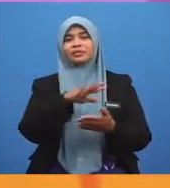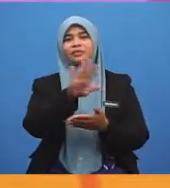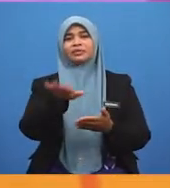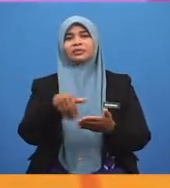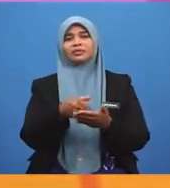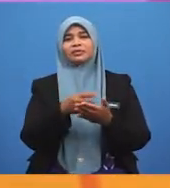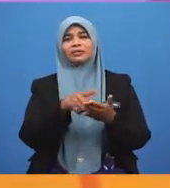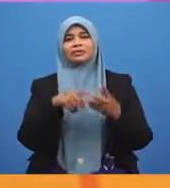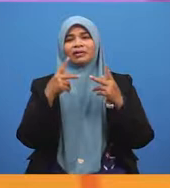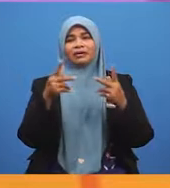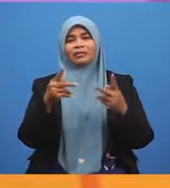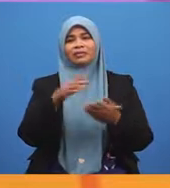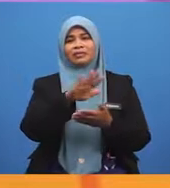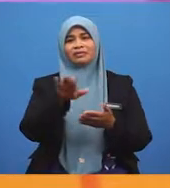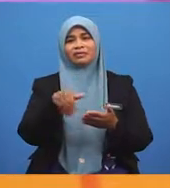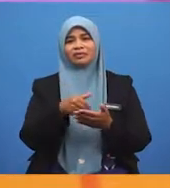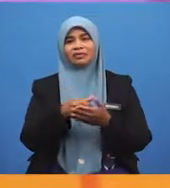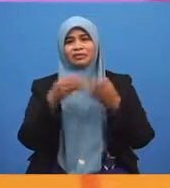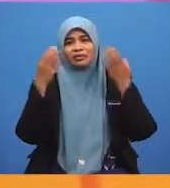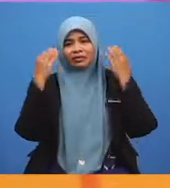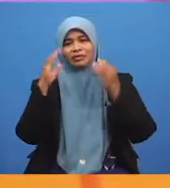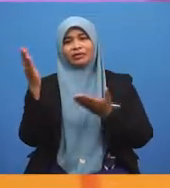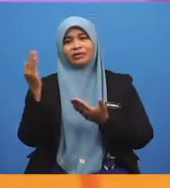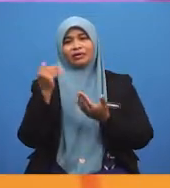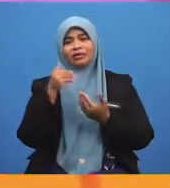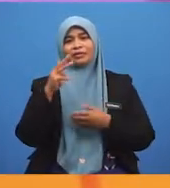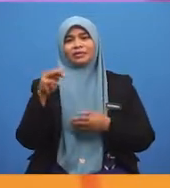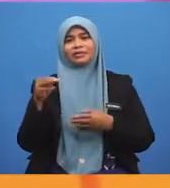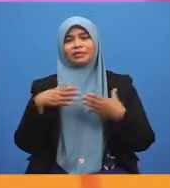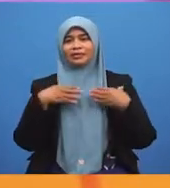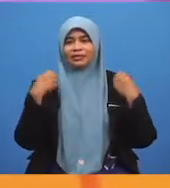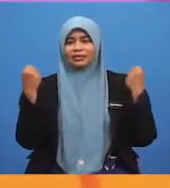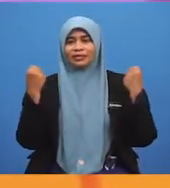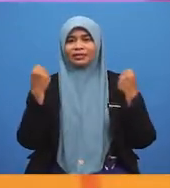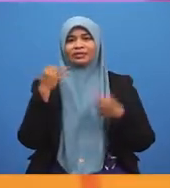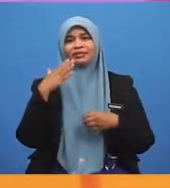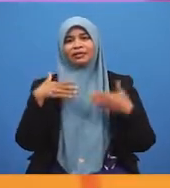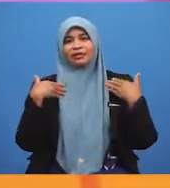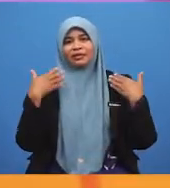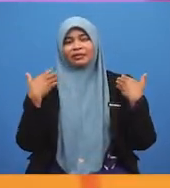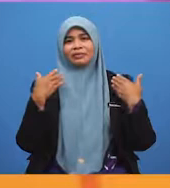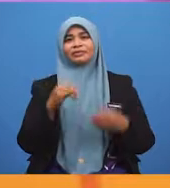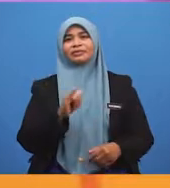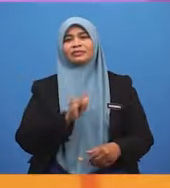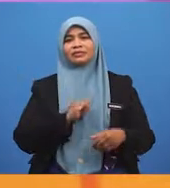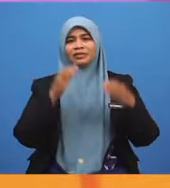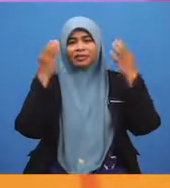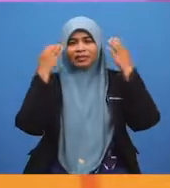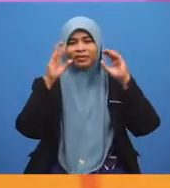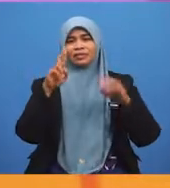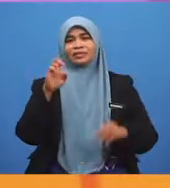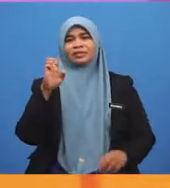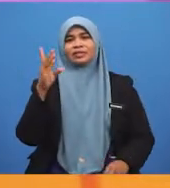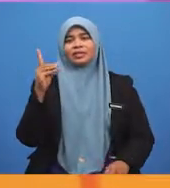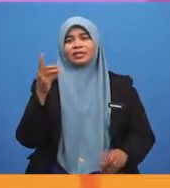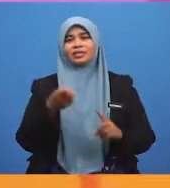khabar murid-murid hari ini? Cikgu harap murid-murid sihat dan ceria hendaknya. Saya Cikgu Red dari